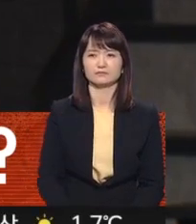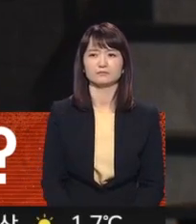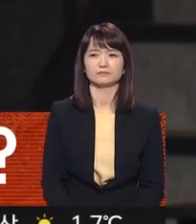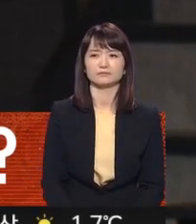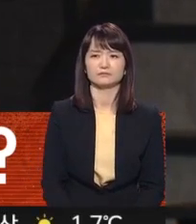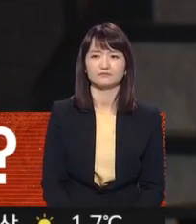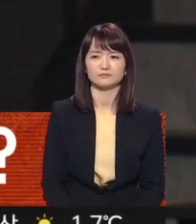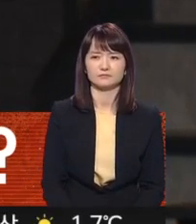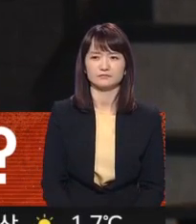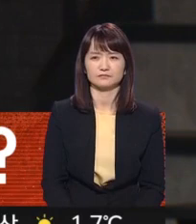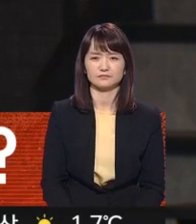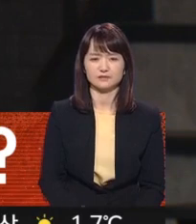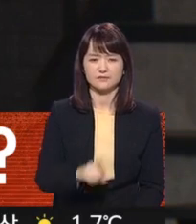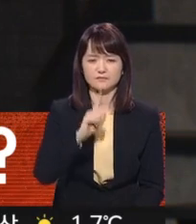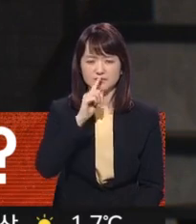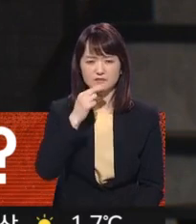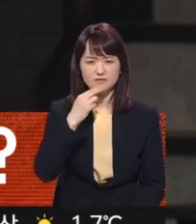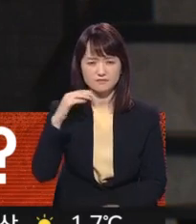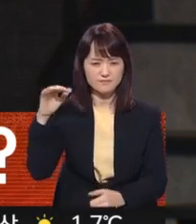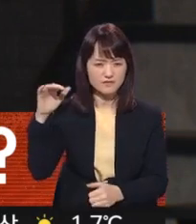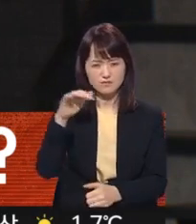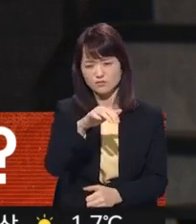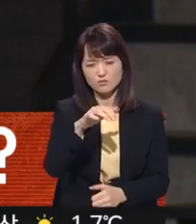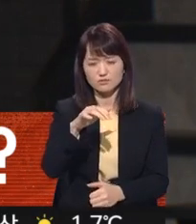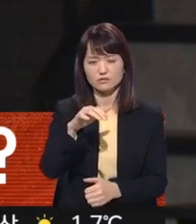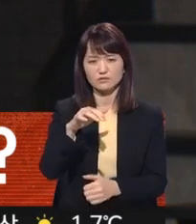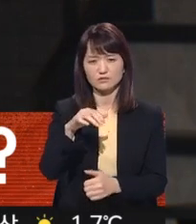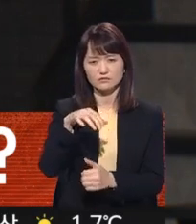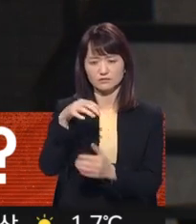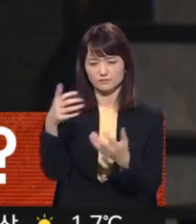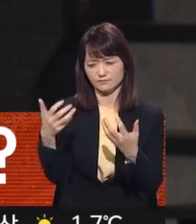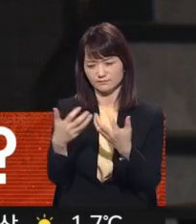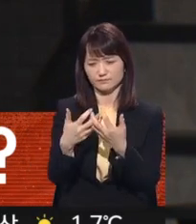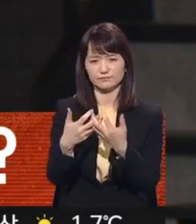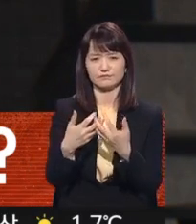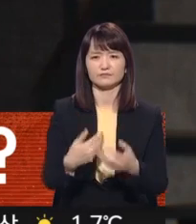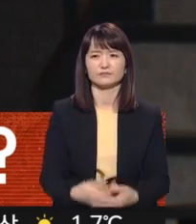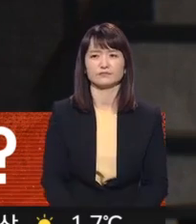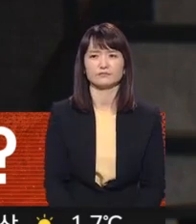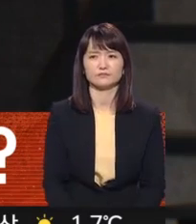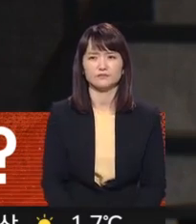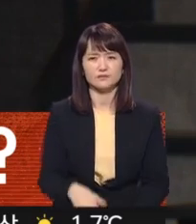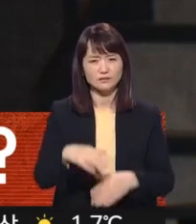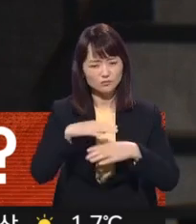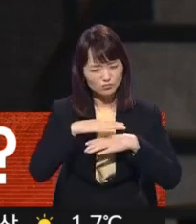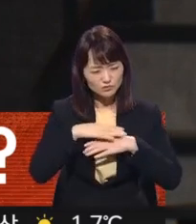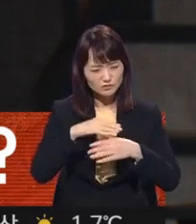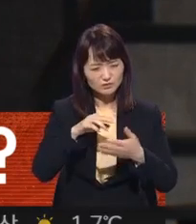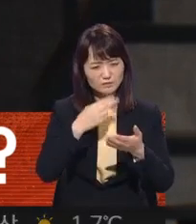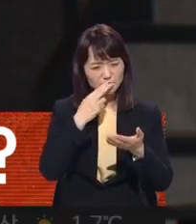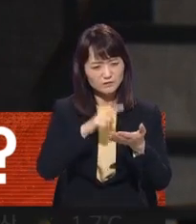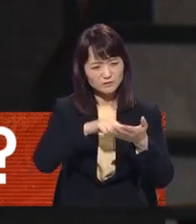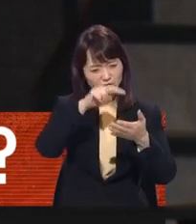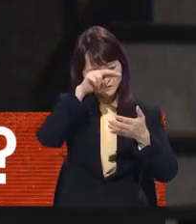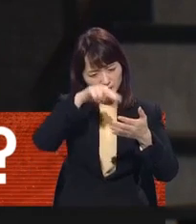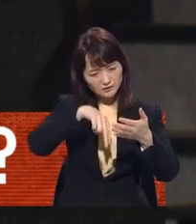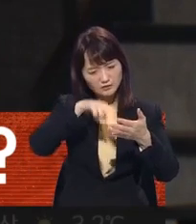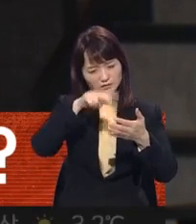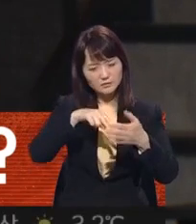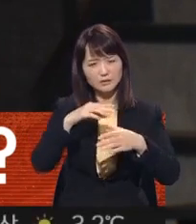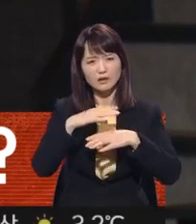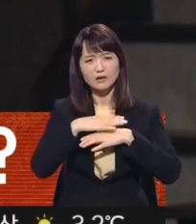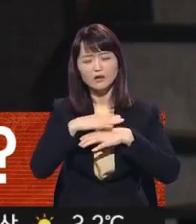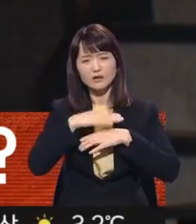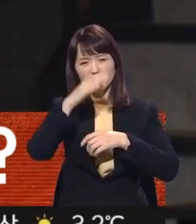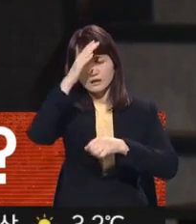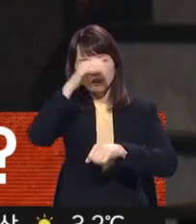그런 말할 수 없는 건 공격시 뭐 이런 거에 휩싸여 있는 것으로 보입니다 물론 무섭습니다 읽기만 해도 막 소름이 끼치더라구요